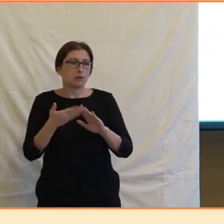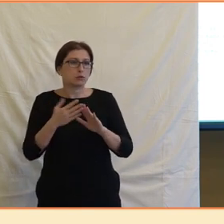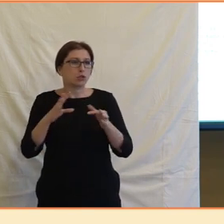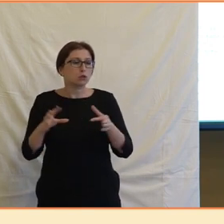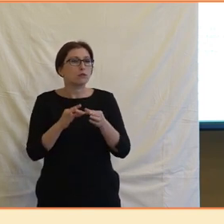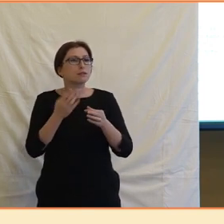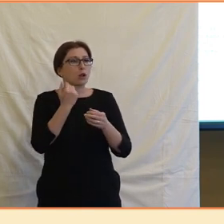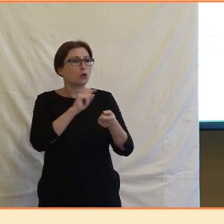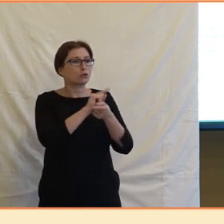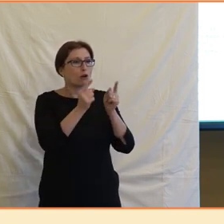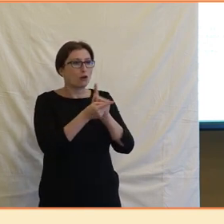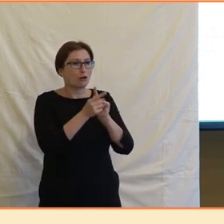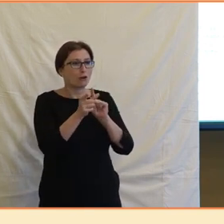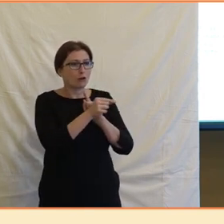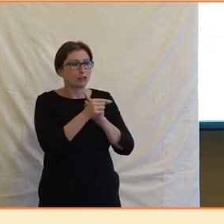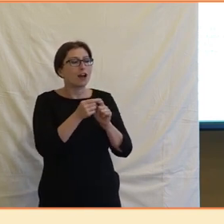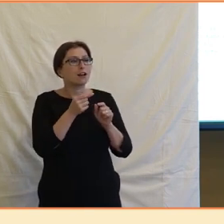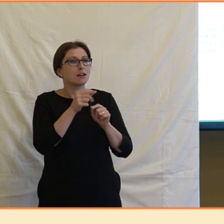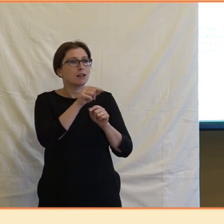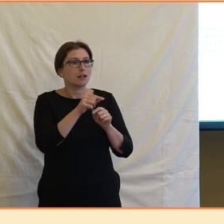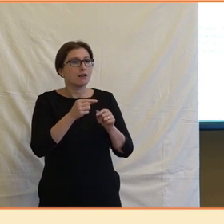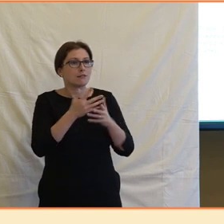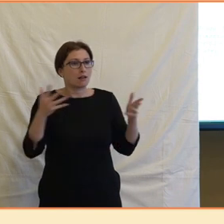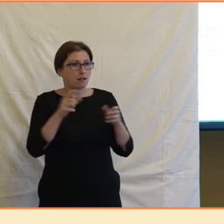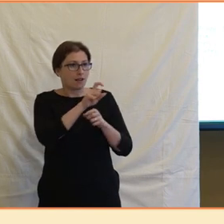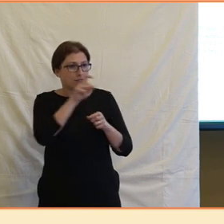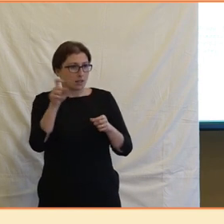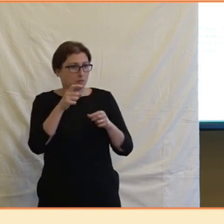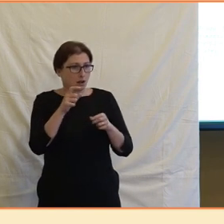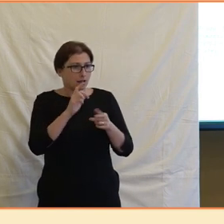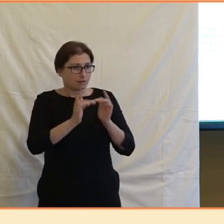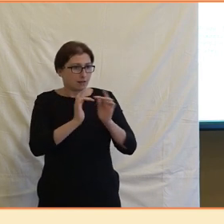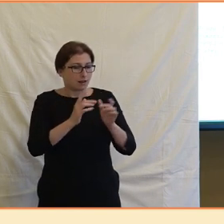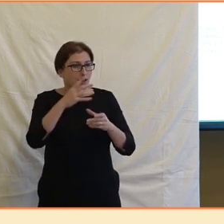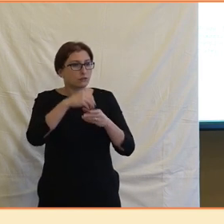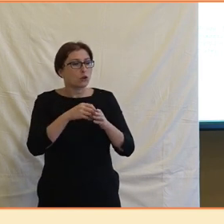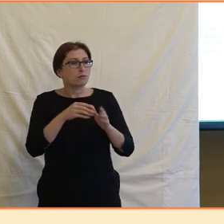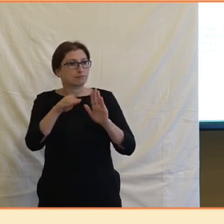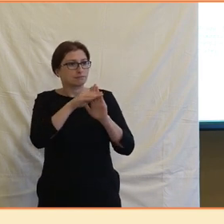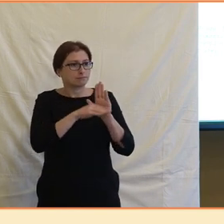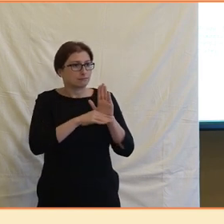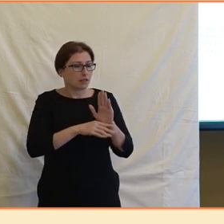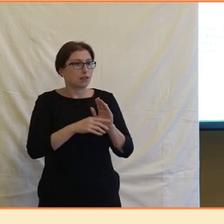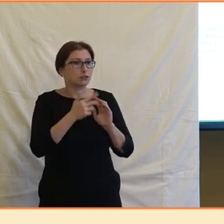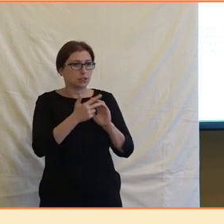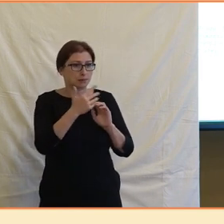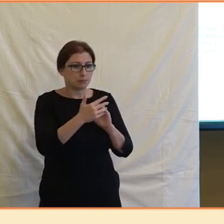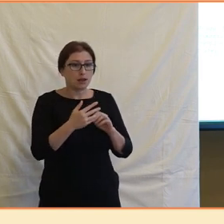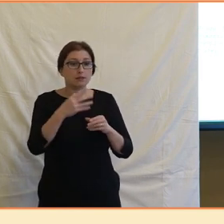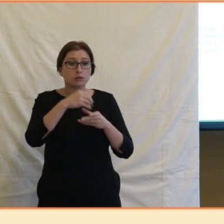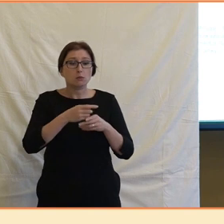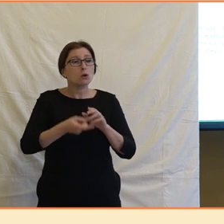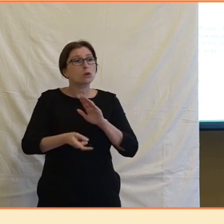o digitálních službách, podle článku 29 a regulace doporučujících systémů, bude nutné,